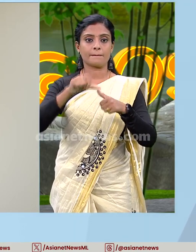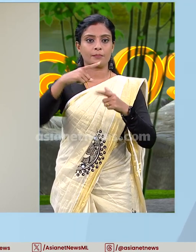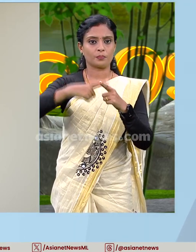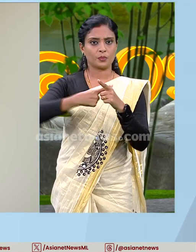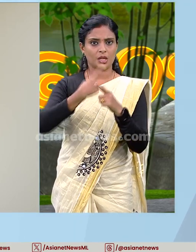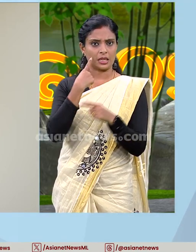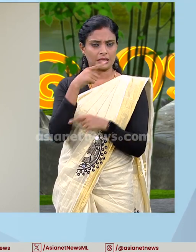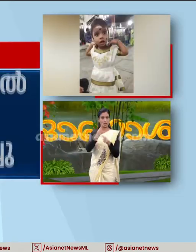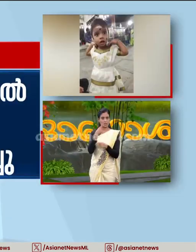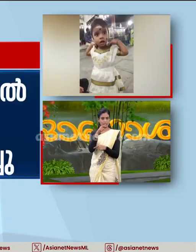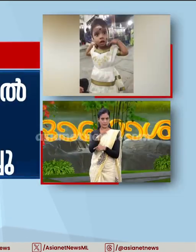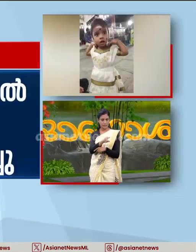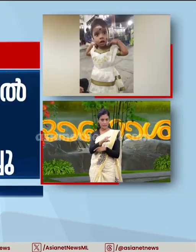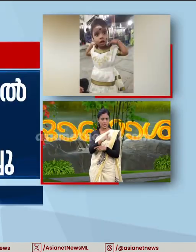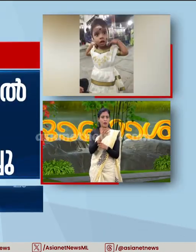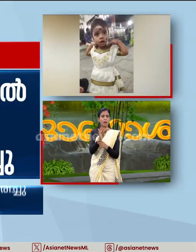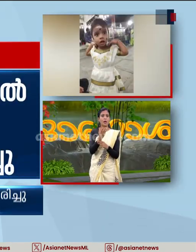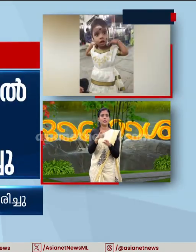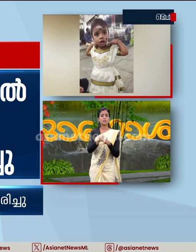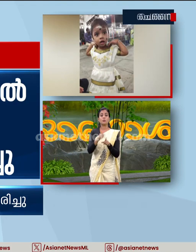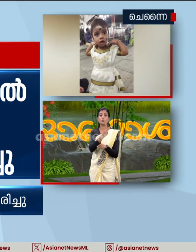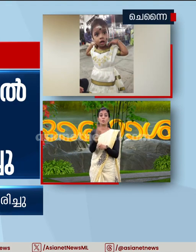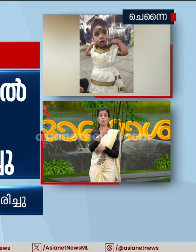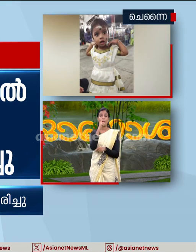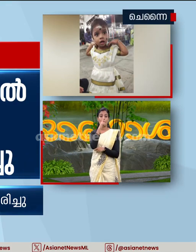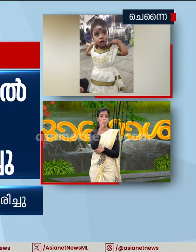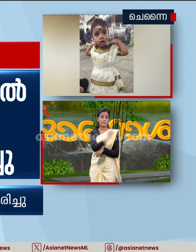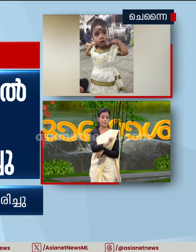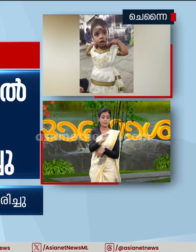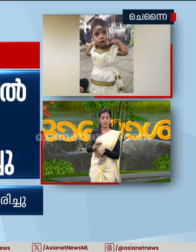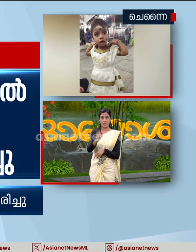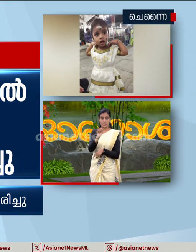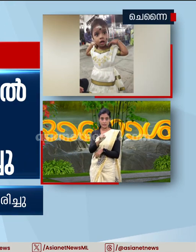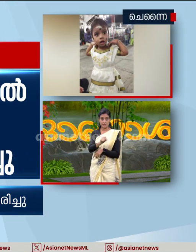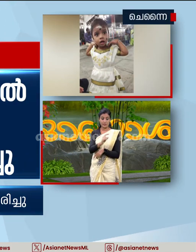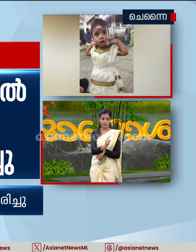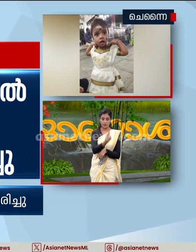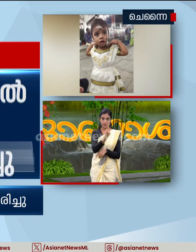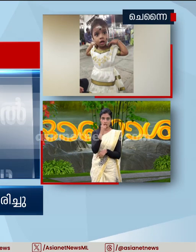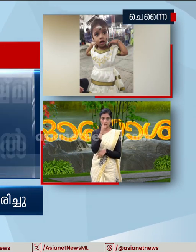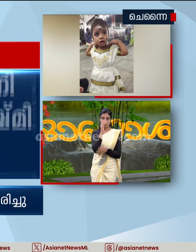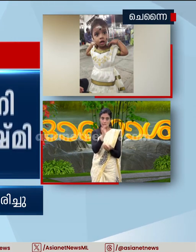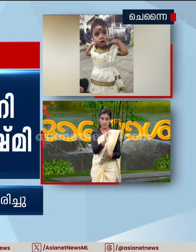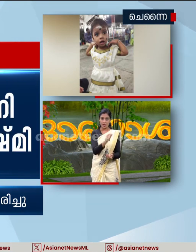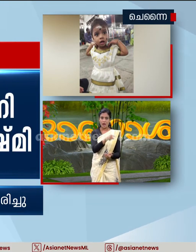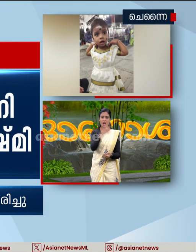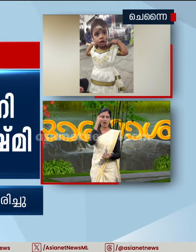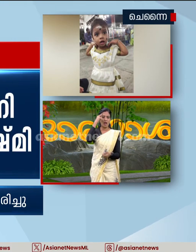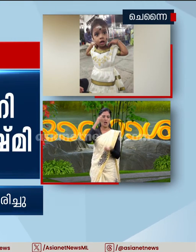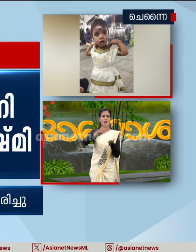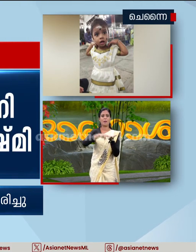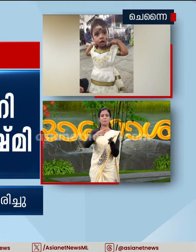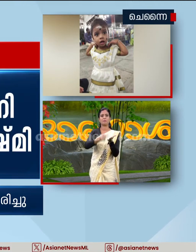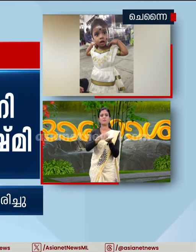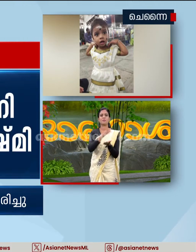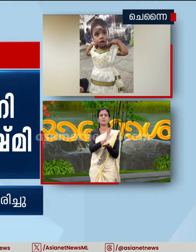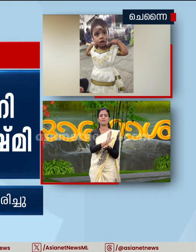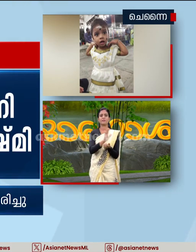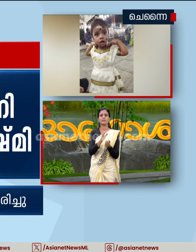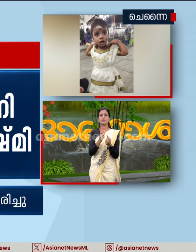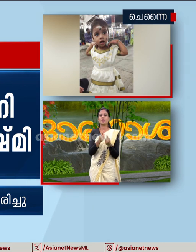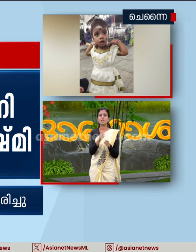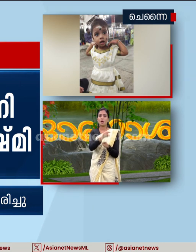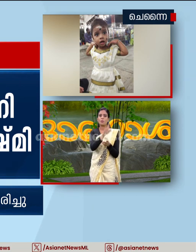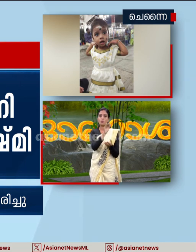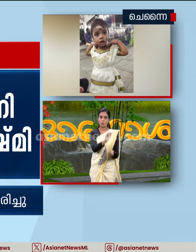നന്ദിനിക്കും 2 പെൺമക്കളാണുള്ളത്. ഇതിൽ മൂത്ത മകൾ മാനസിക വൈകല്യം നേരിടുന്ന കുട്ടിയാണ്. ഈ കുട്ടിയും അതോടൊപ്പം തന്നെ ഇളയ